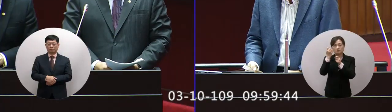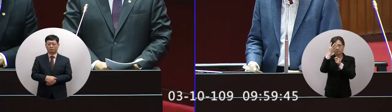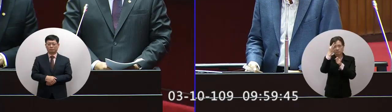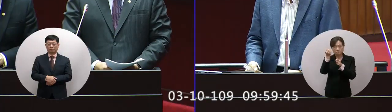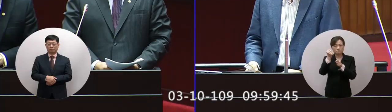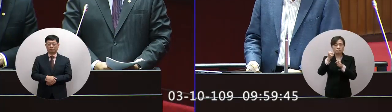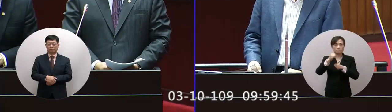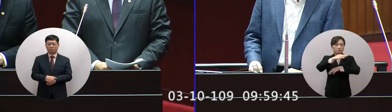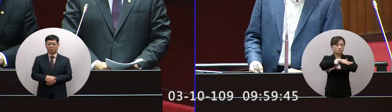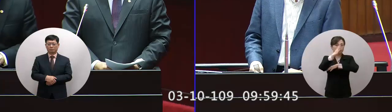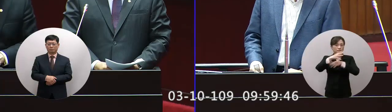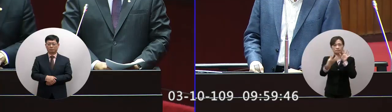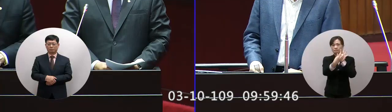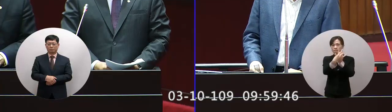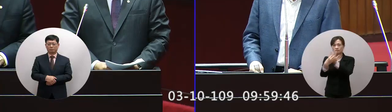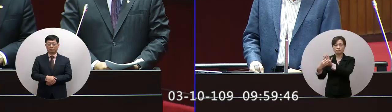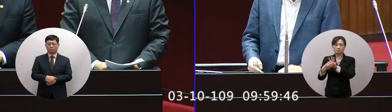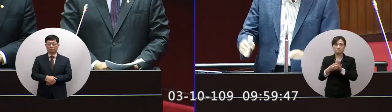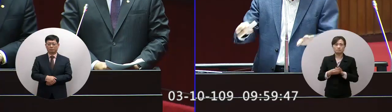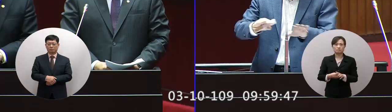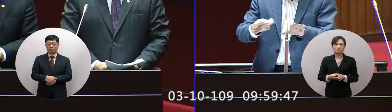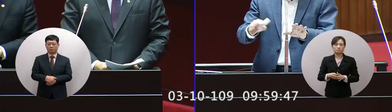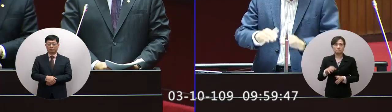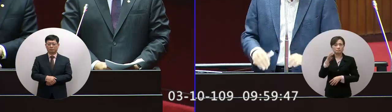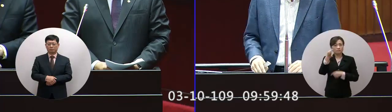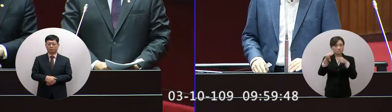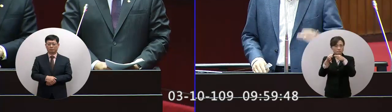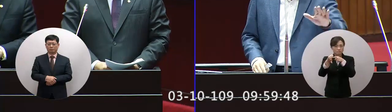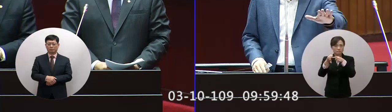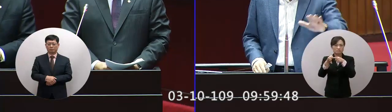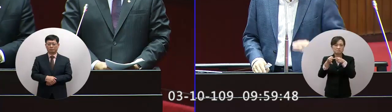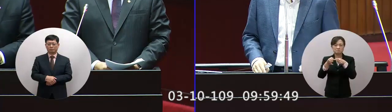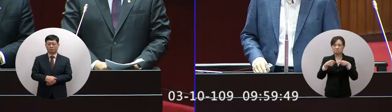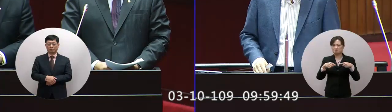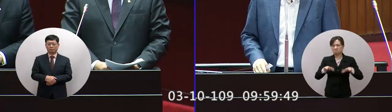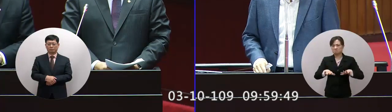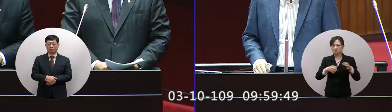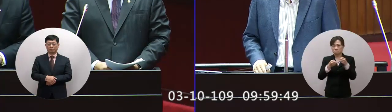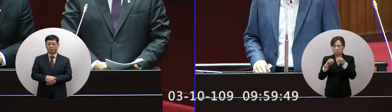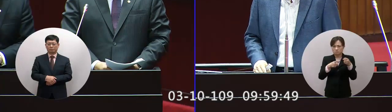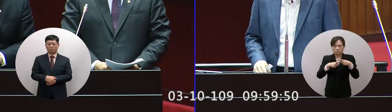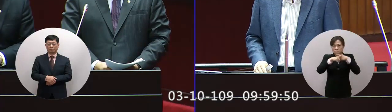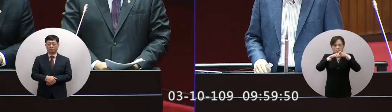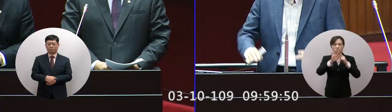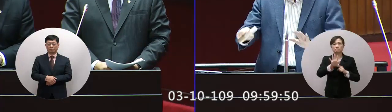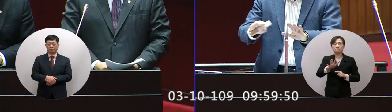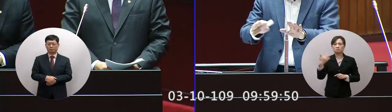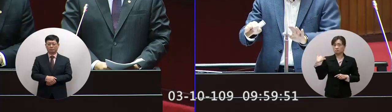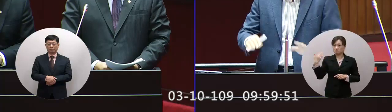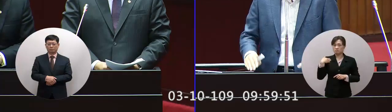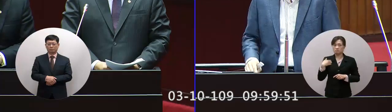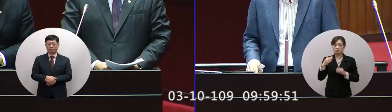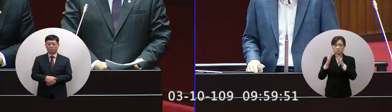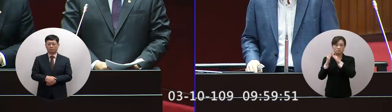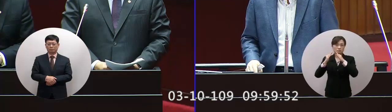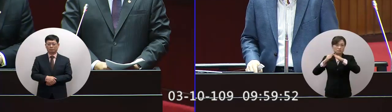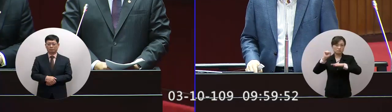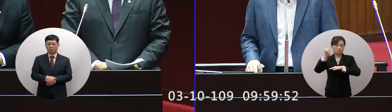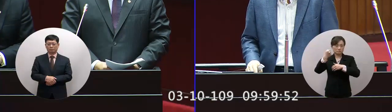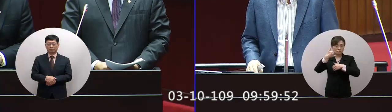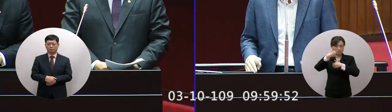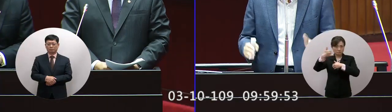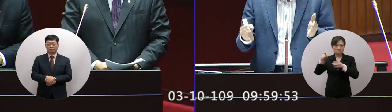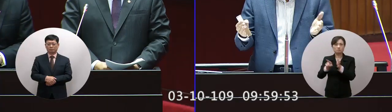为全部的经费事实上产生一些争议。当年我还是桃园市议员的时候也讨论非常